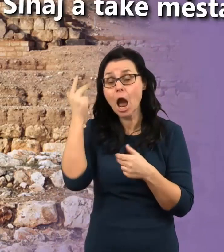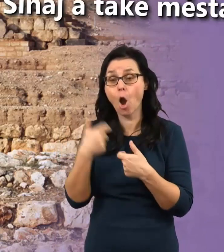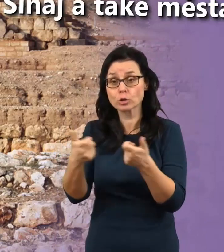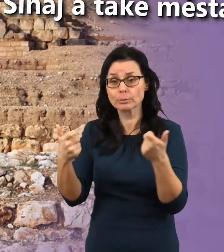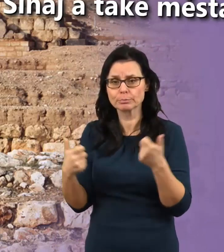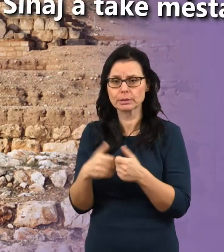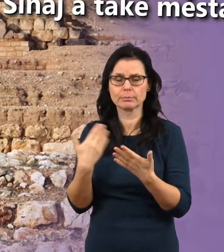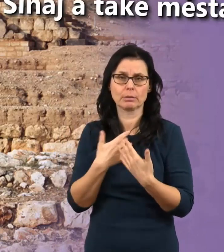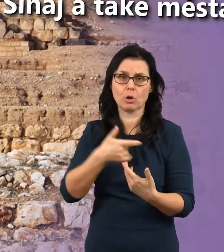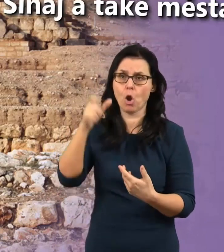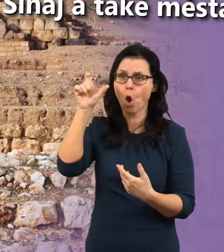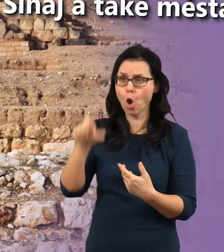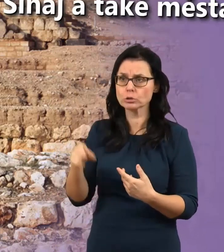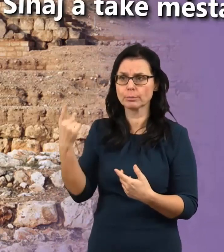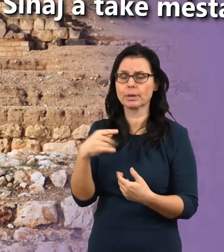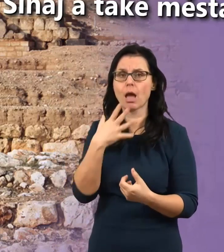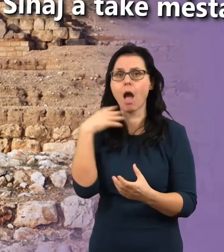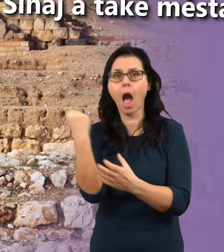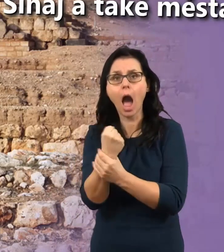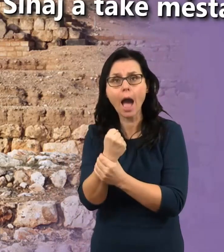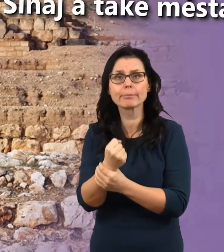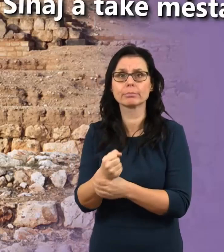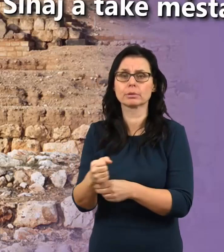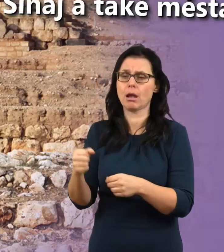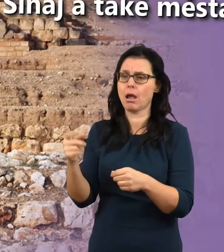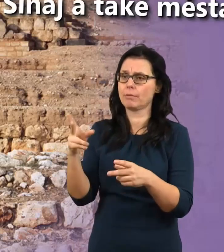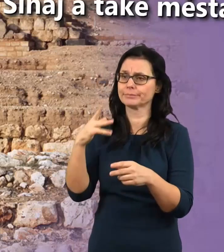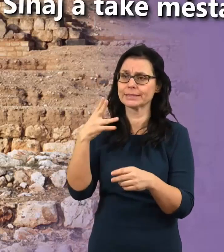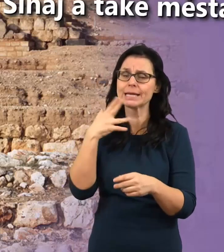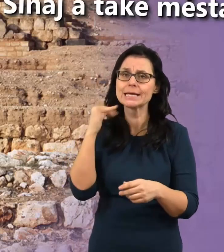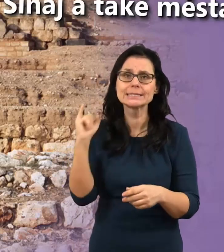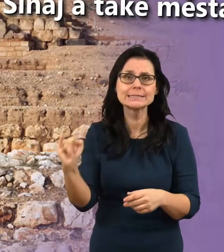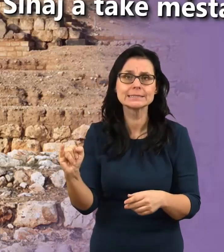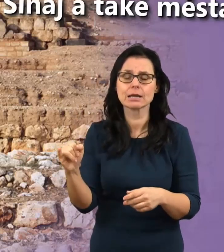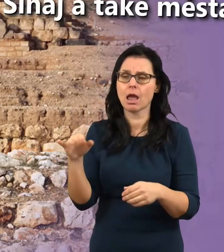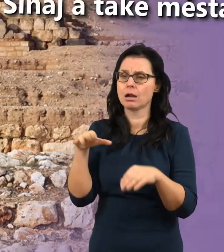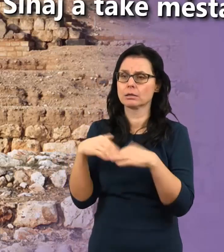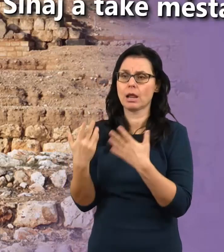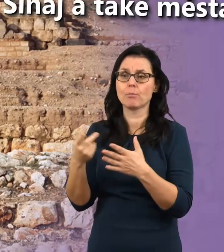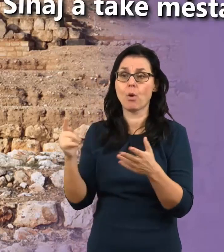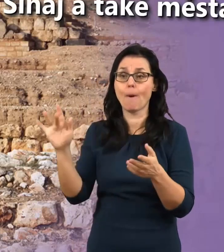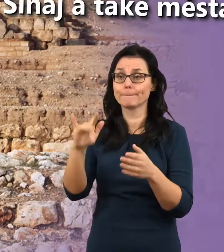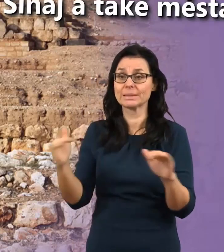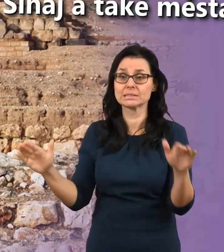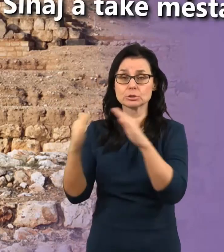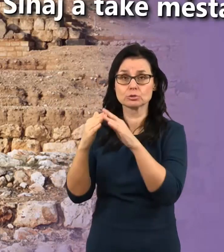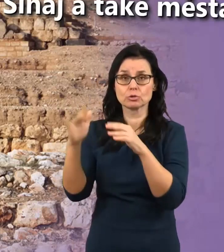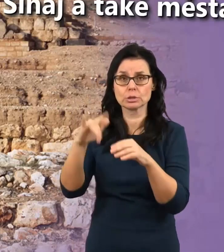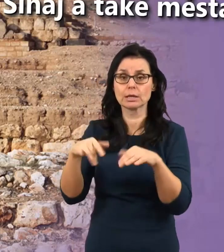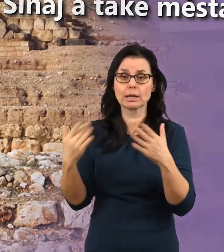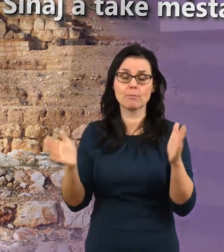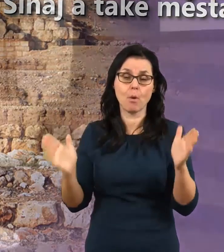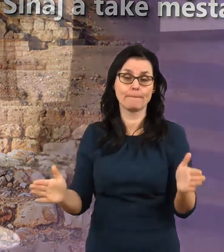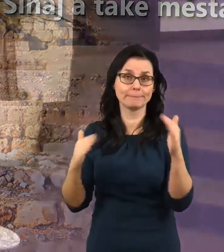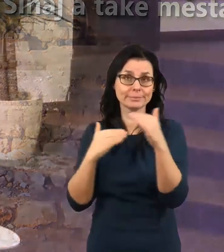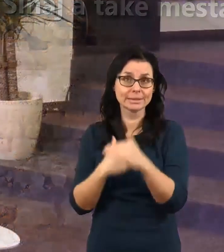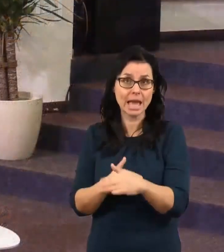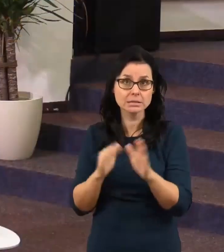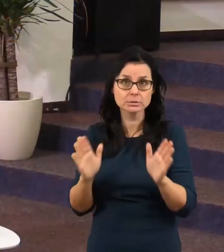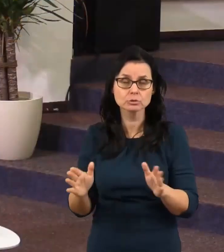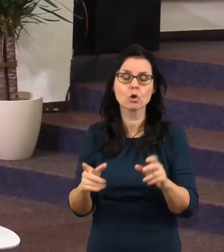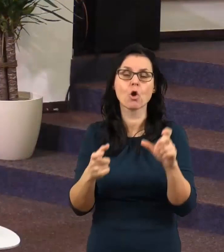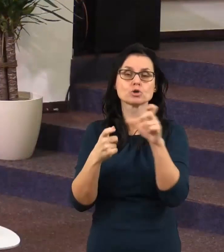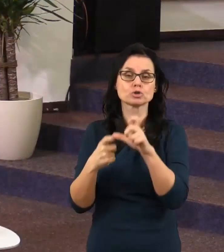postavách, jako byl Abraham, Ezau, Izrael, Sinai a také města Sodoma a Gomora.